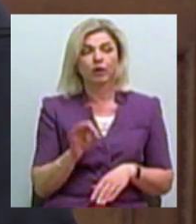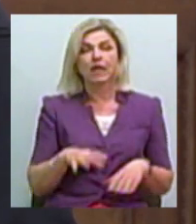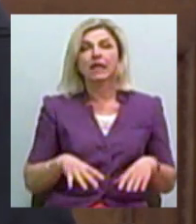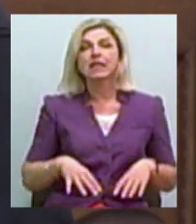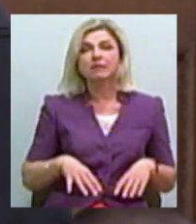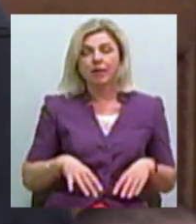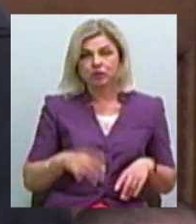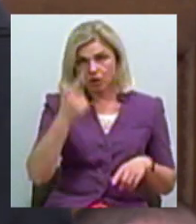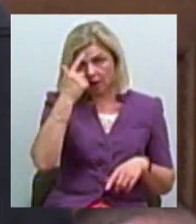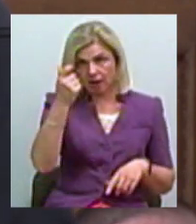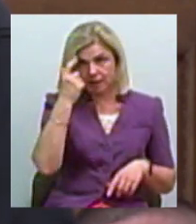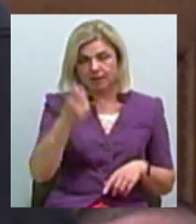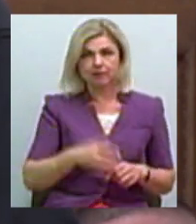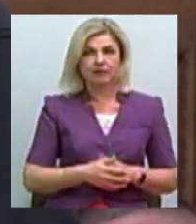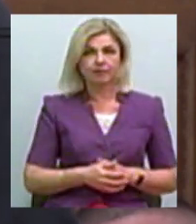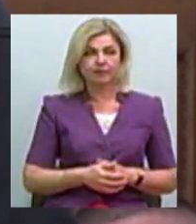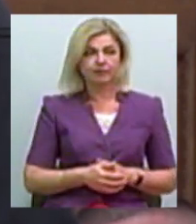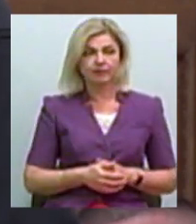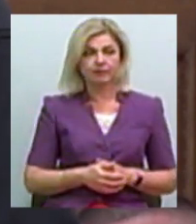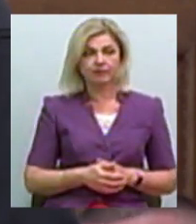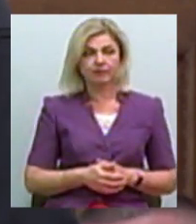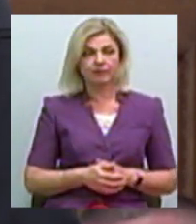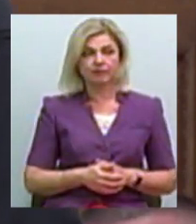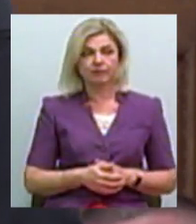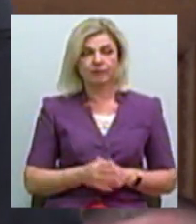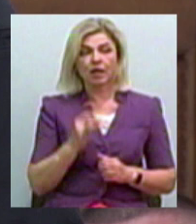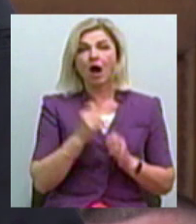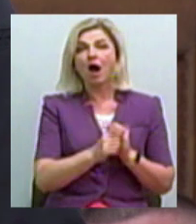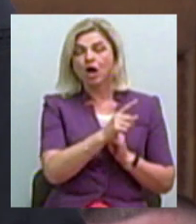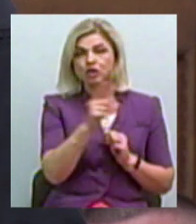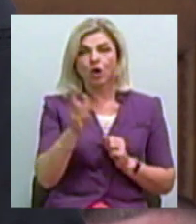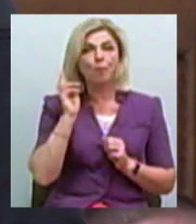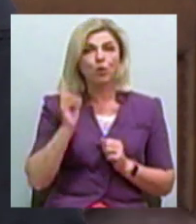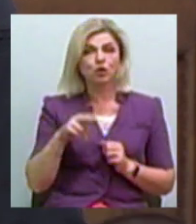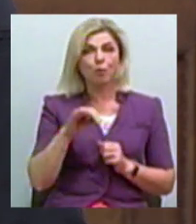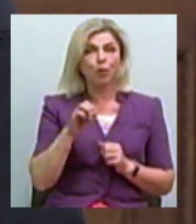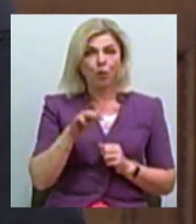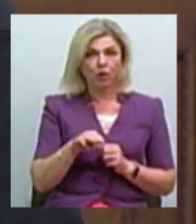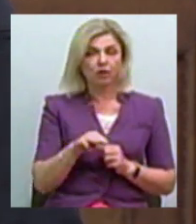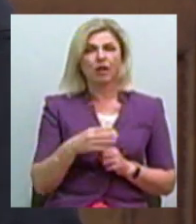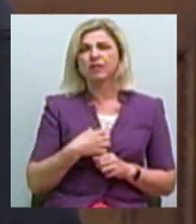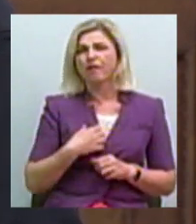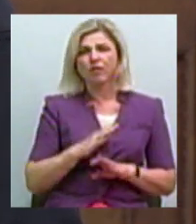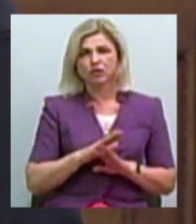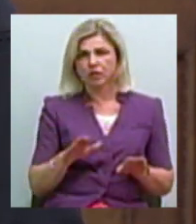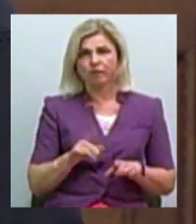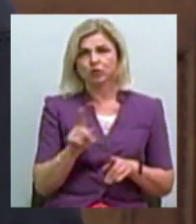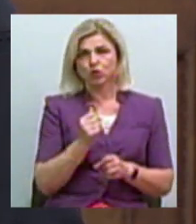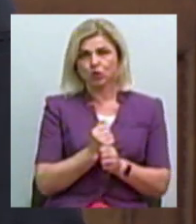диспетчеризації, і в кожен морський порт, там неважливо, там термінал